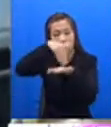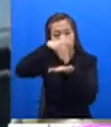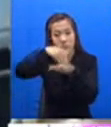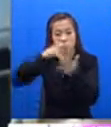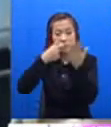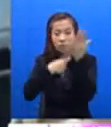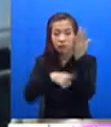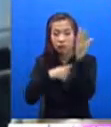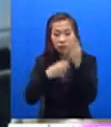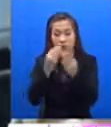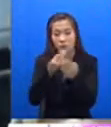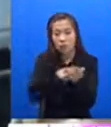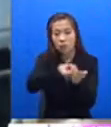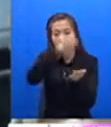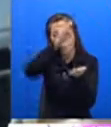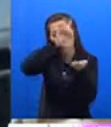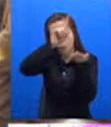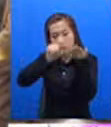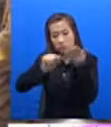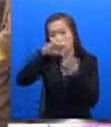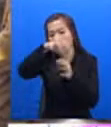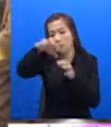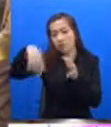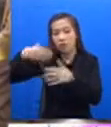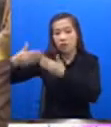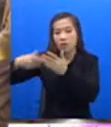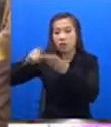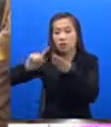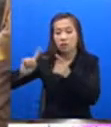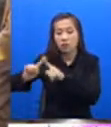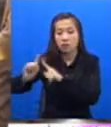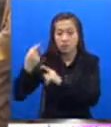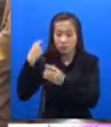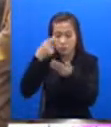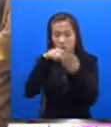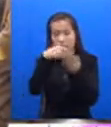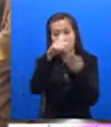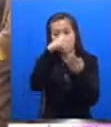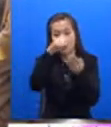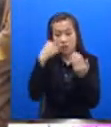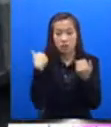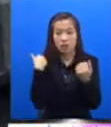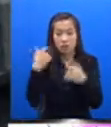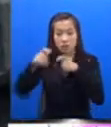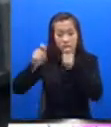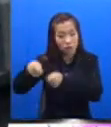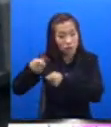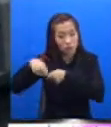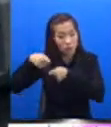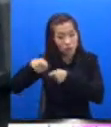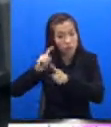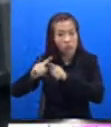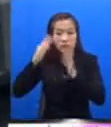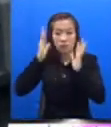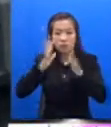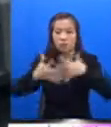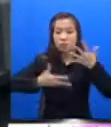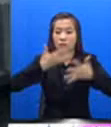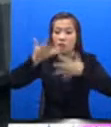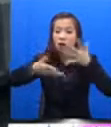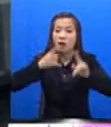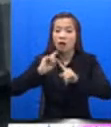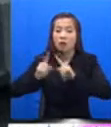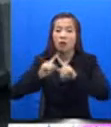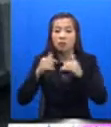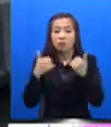พาราจะสูงกว่าราคาในตลาดทั่วไปกิโลกรัมละเกือบ 10บาททำให้เกษตรกรสหกรณ์และพ่อค้านำยางเข้าไป